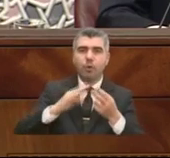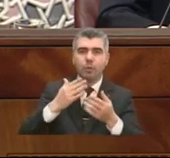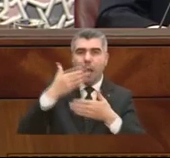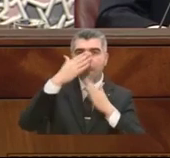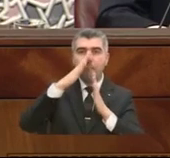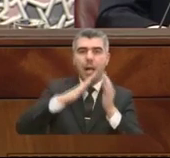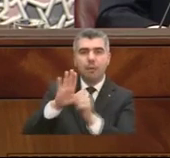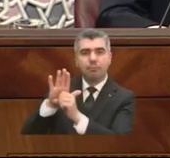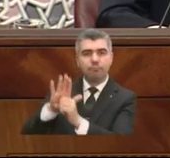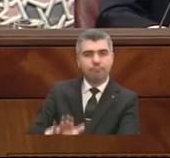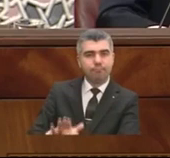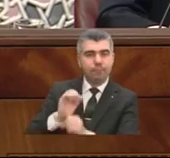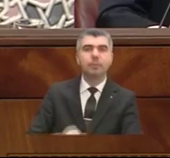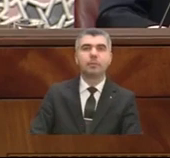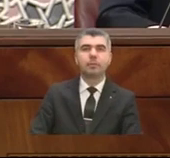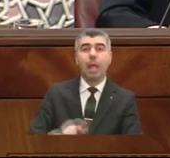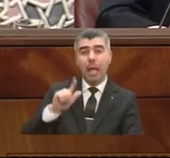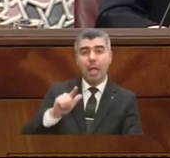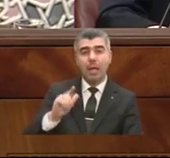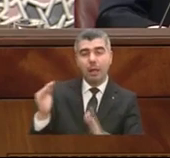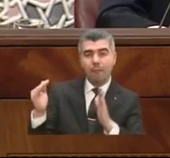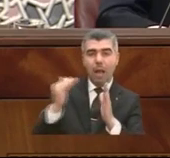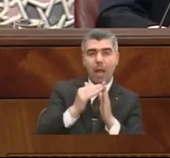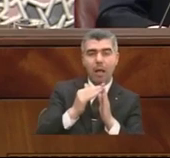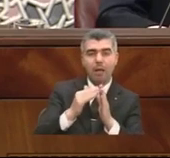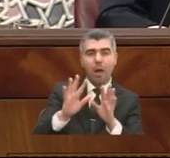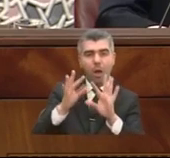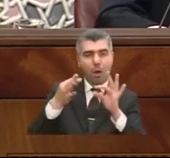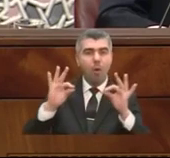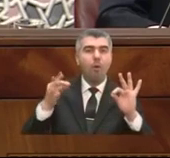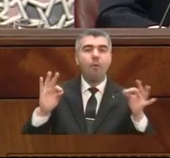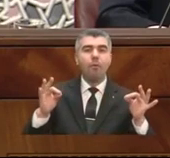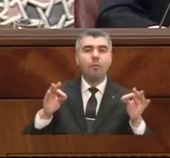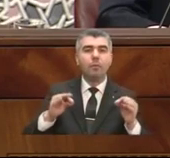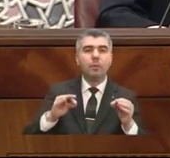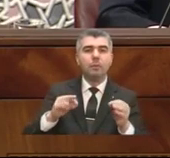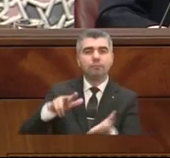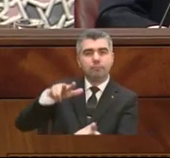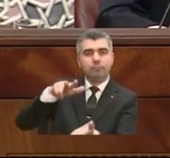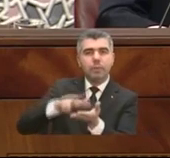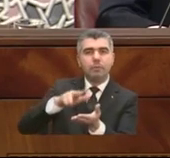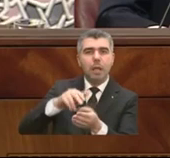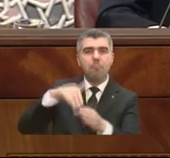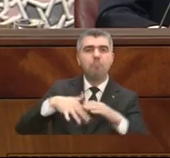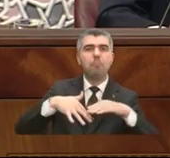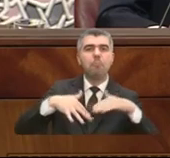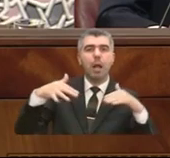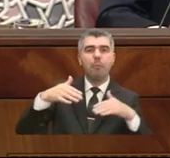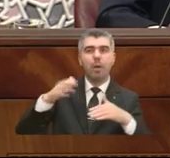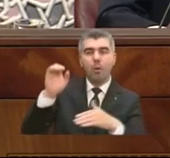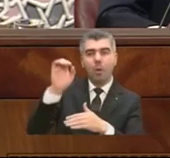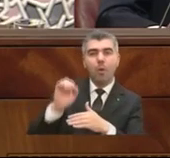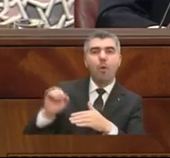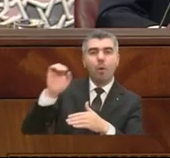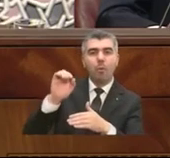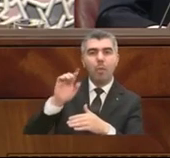بلادنا، والتي كانت آخر تطوراتها تصويت البرلماني الأوروبي على توصية